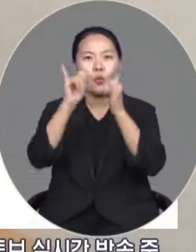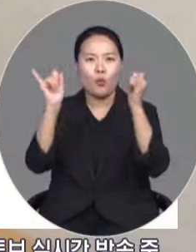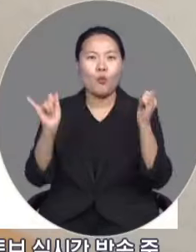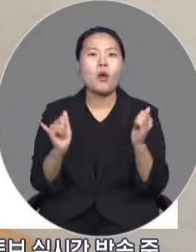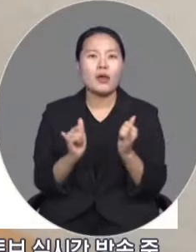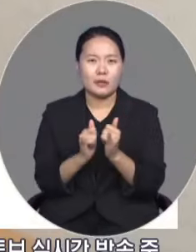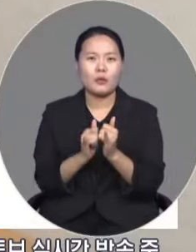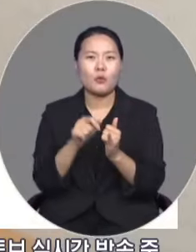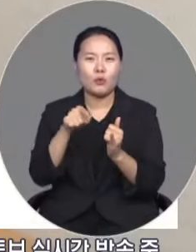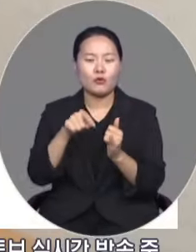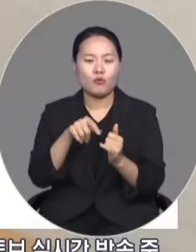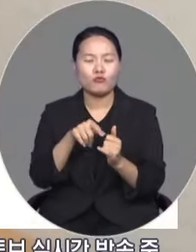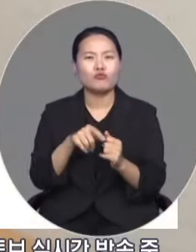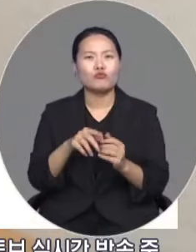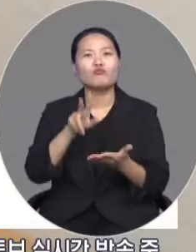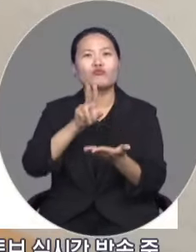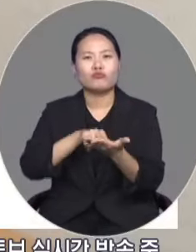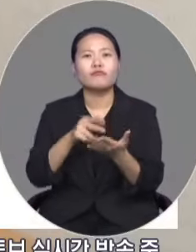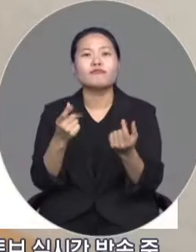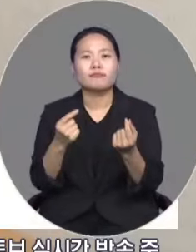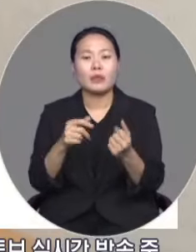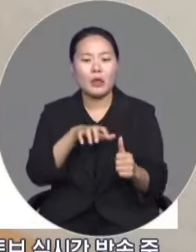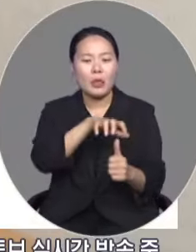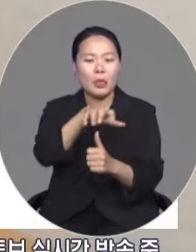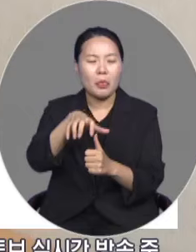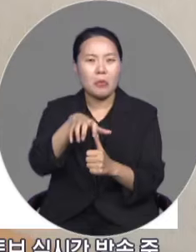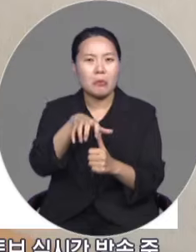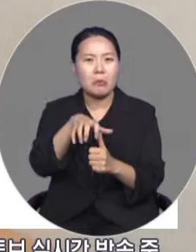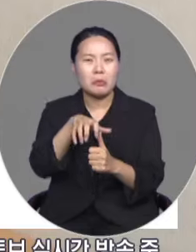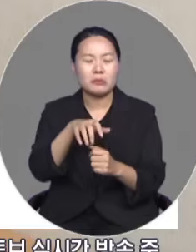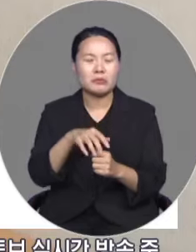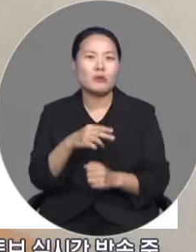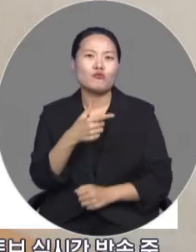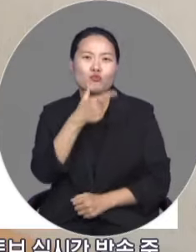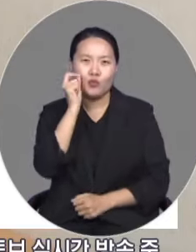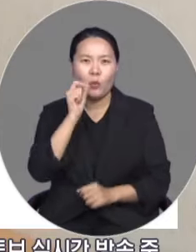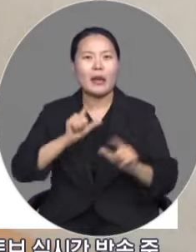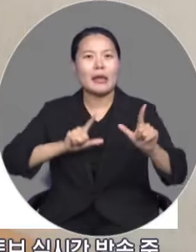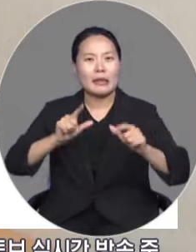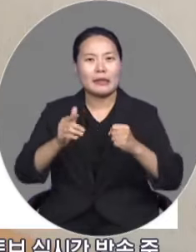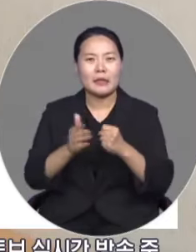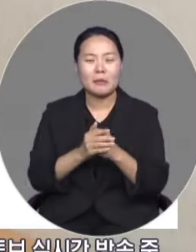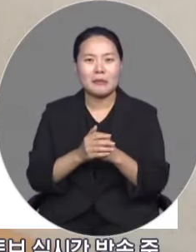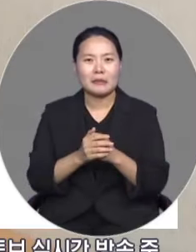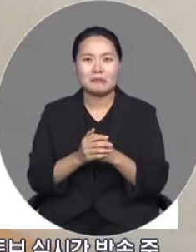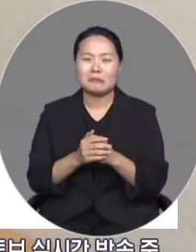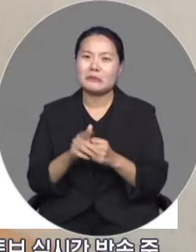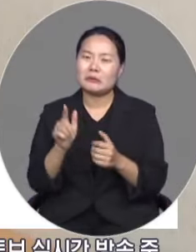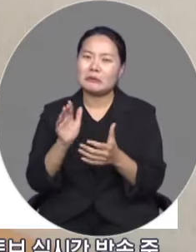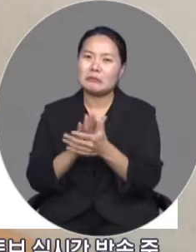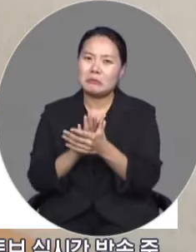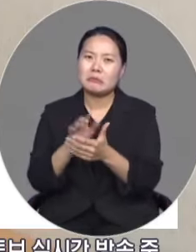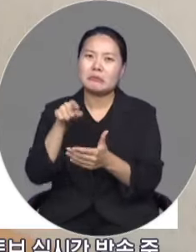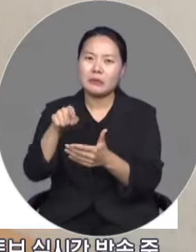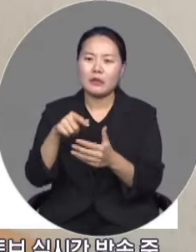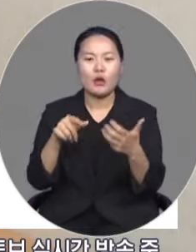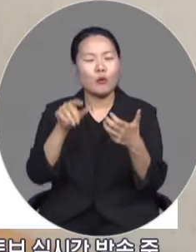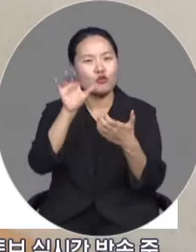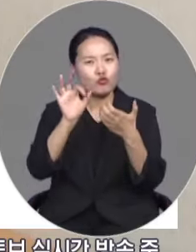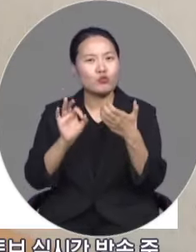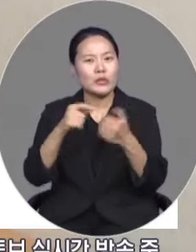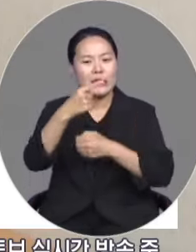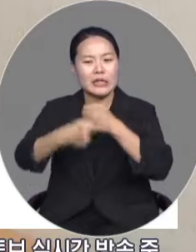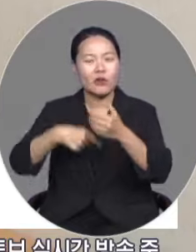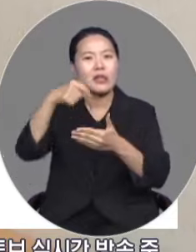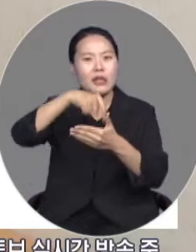사회의 어떤 구조적인 문제인 것 같아요. 돌봄이 사실은 밀착되지 못하면서 그 아이들은 뭐한 8, 90%